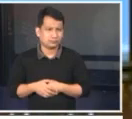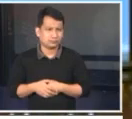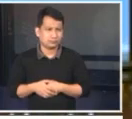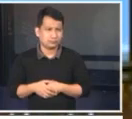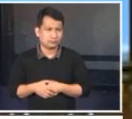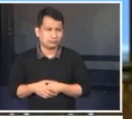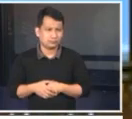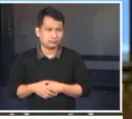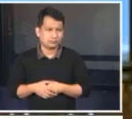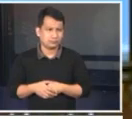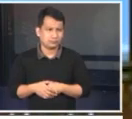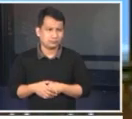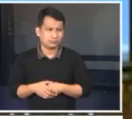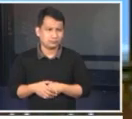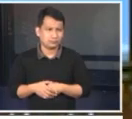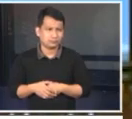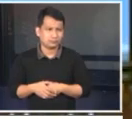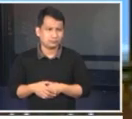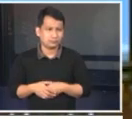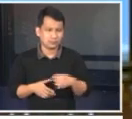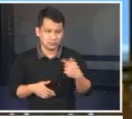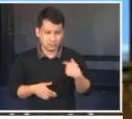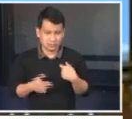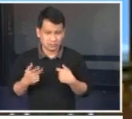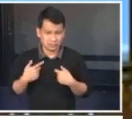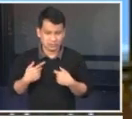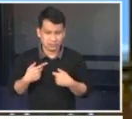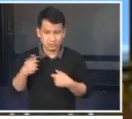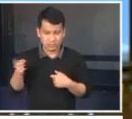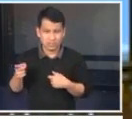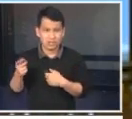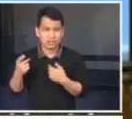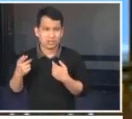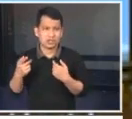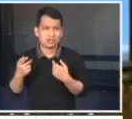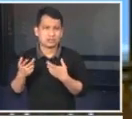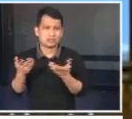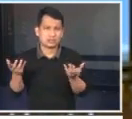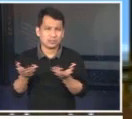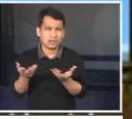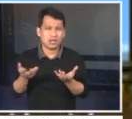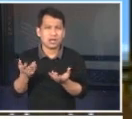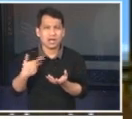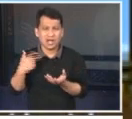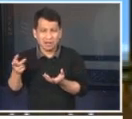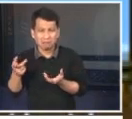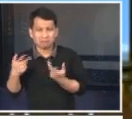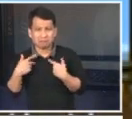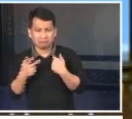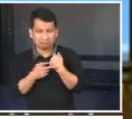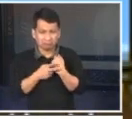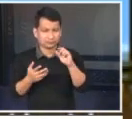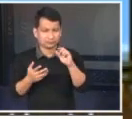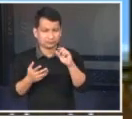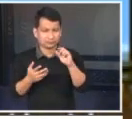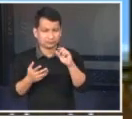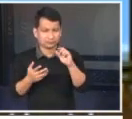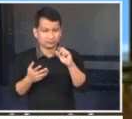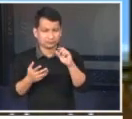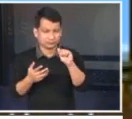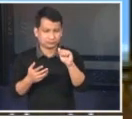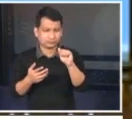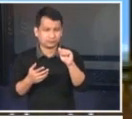bruhaha. Mayroon kami dito, nakita, mayroon saan? Yung